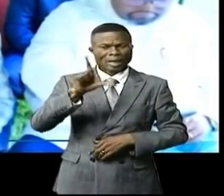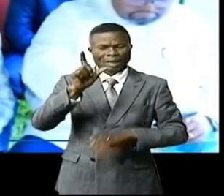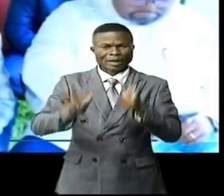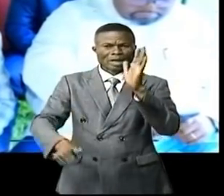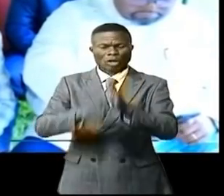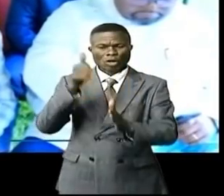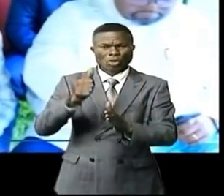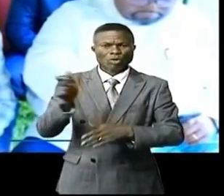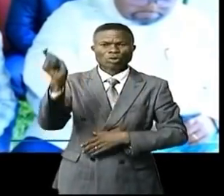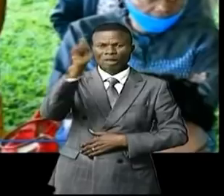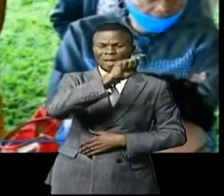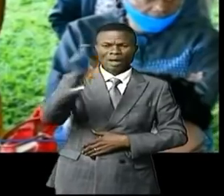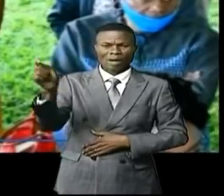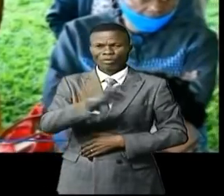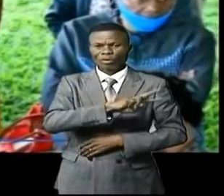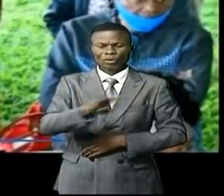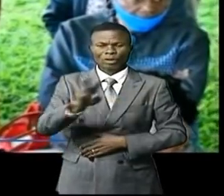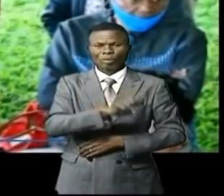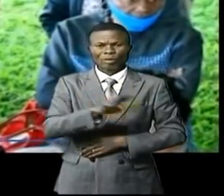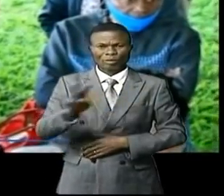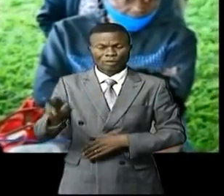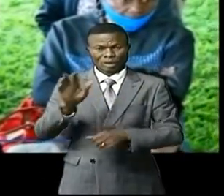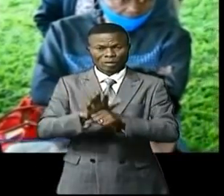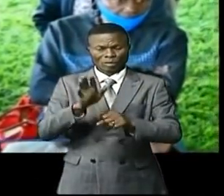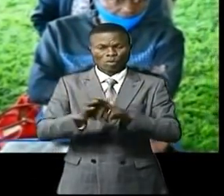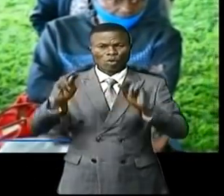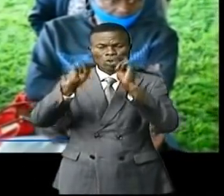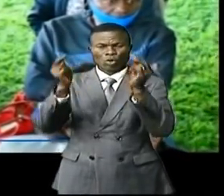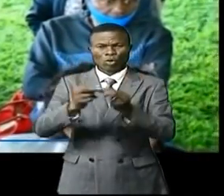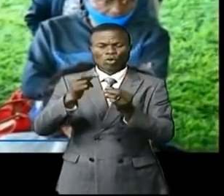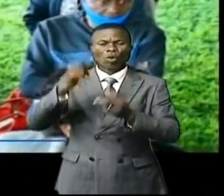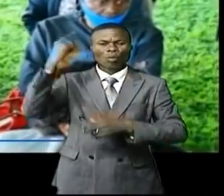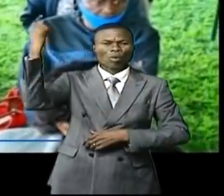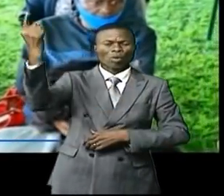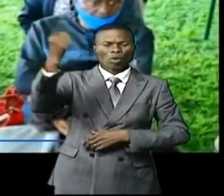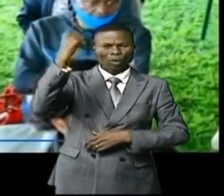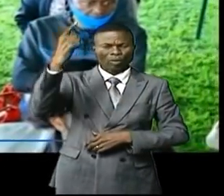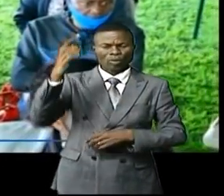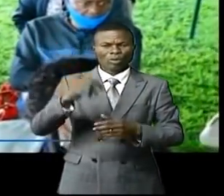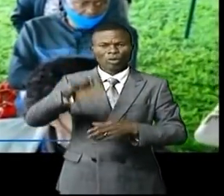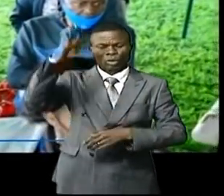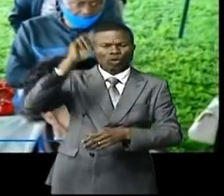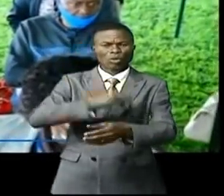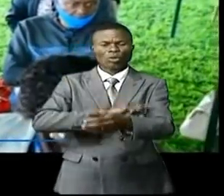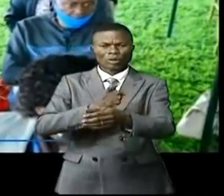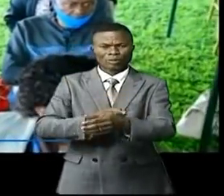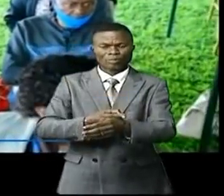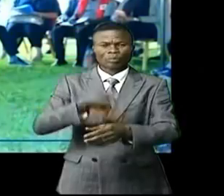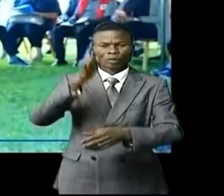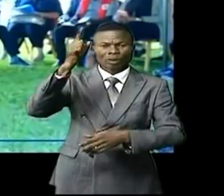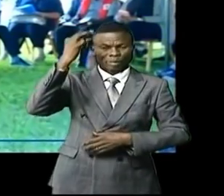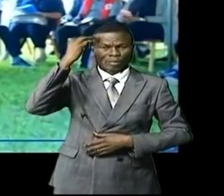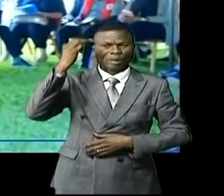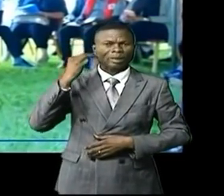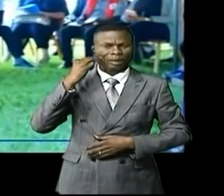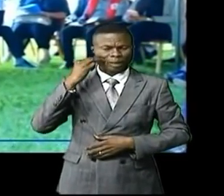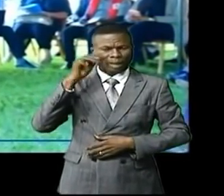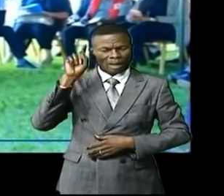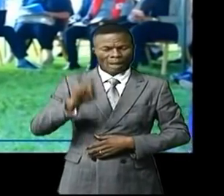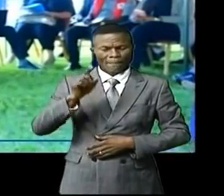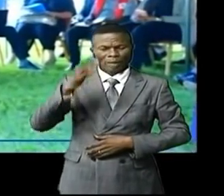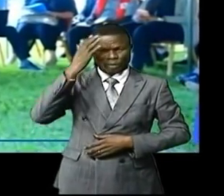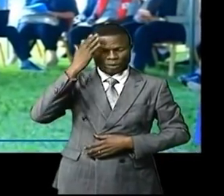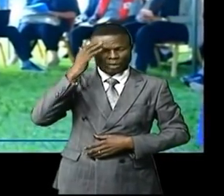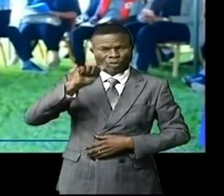2022, avec les différentes organisations humanitaires œuvrant dans le Nord Kivu, le chef du gouvernement a voulu